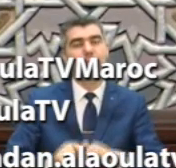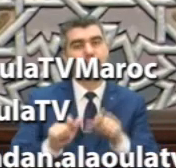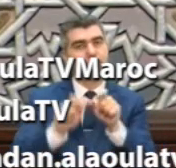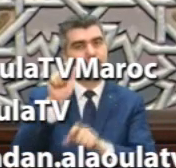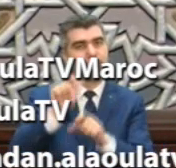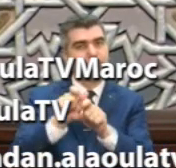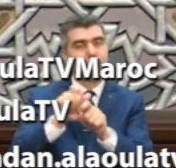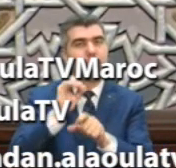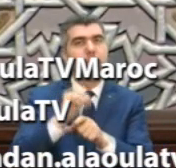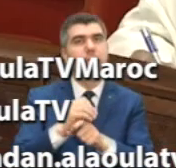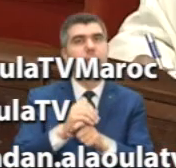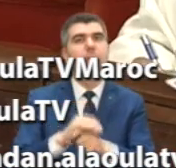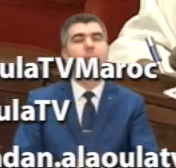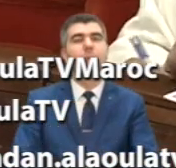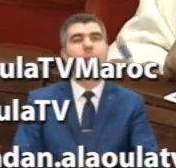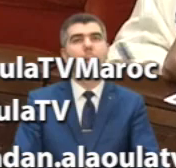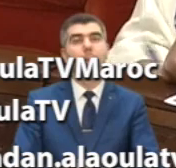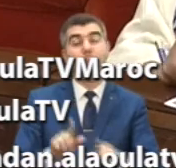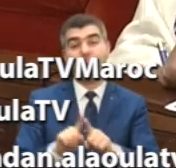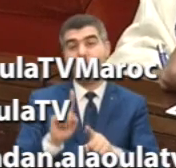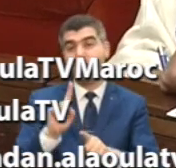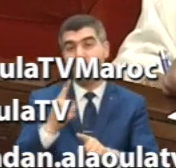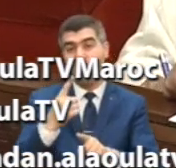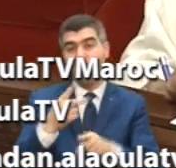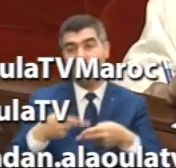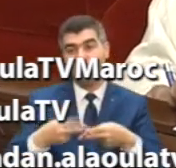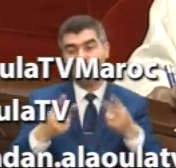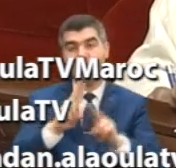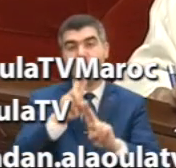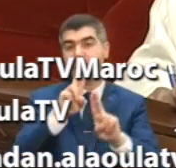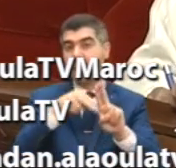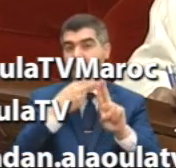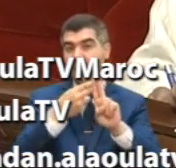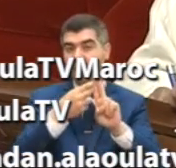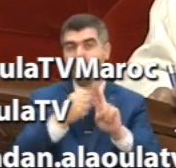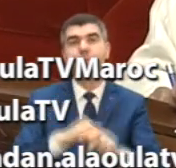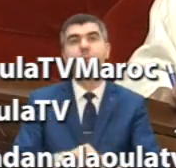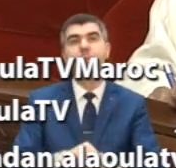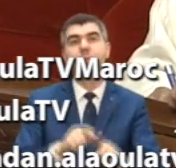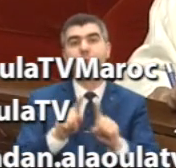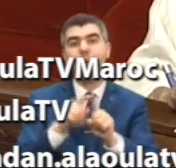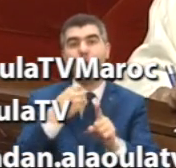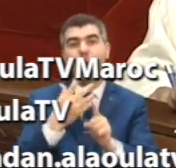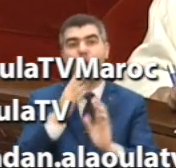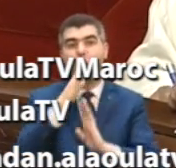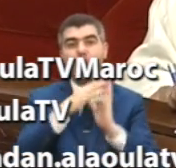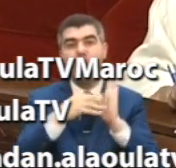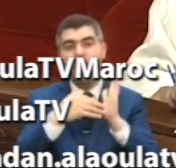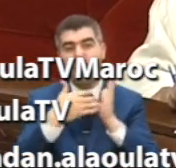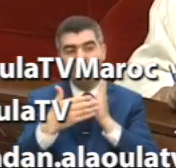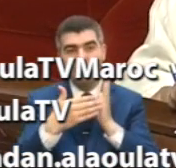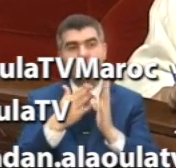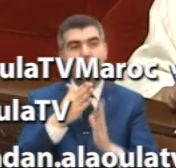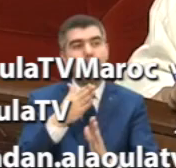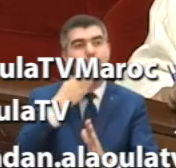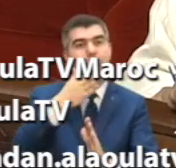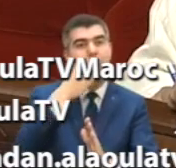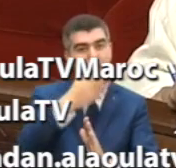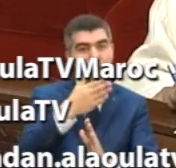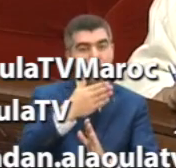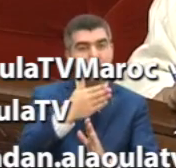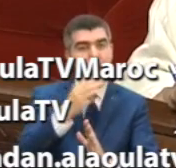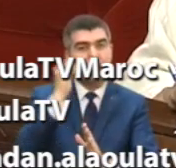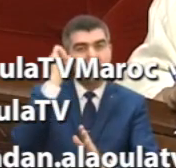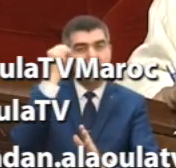المحترم، لابد من الإشارة في البداية أن الجواب على سؤال حول راهن منظومة التربية والتكوين وأفقها المنشود